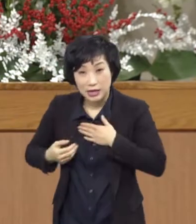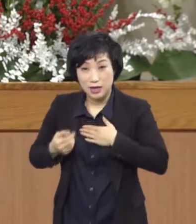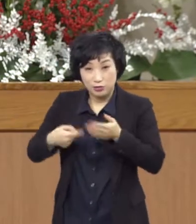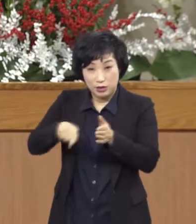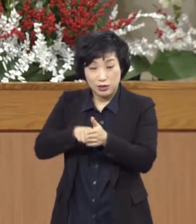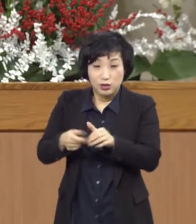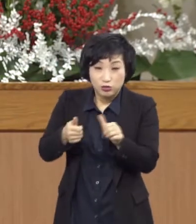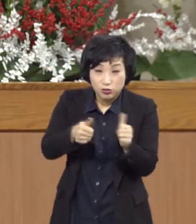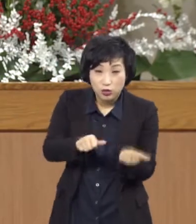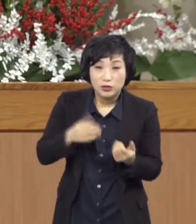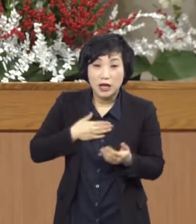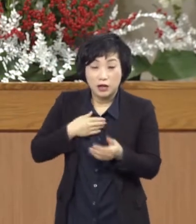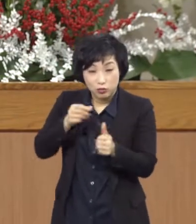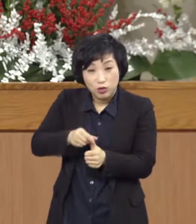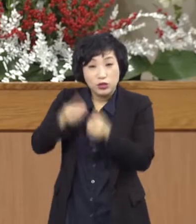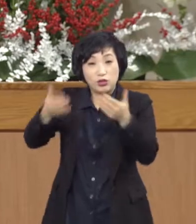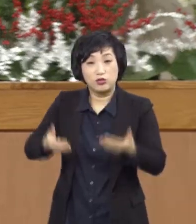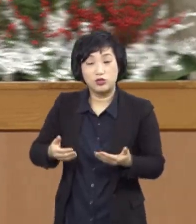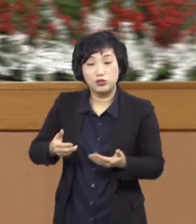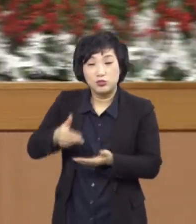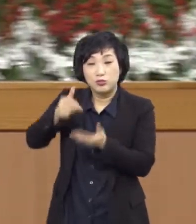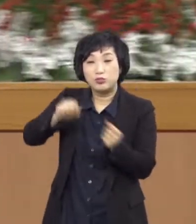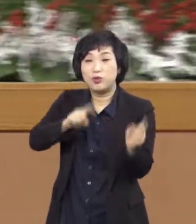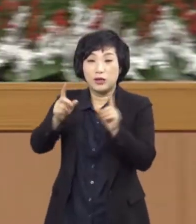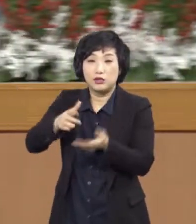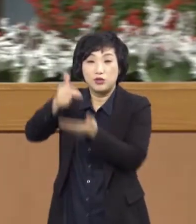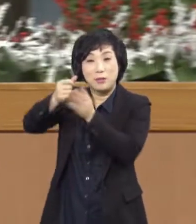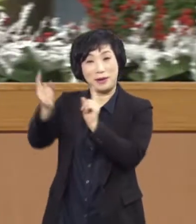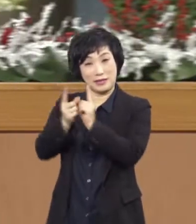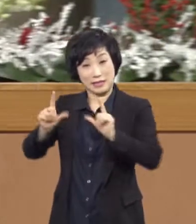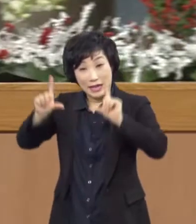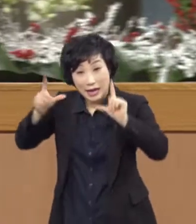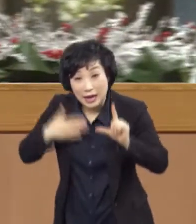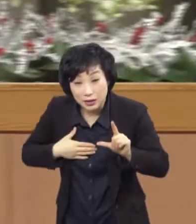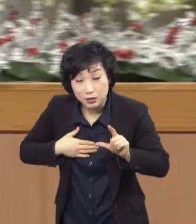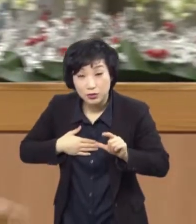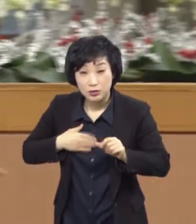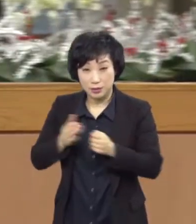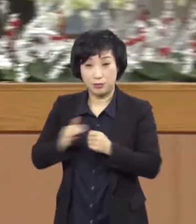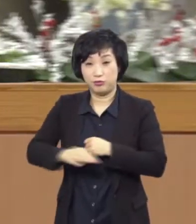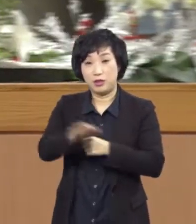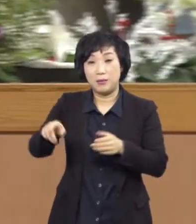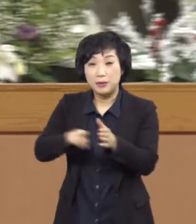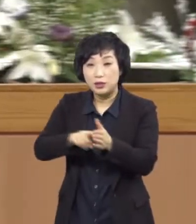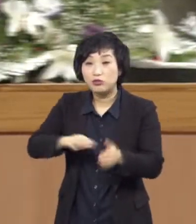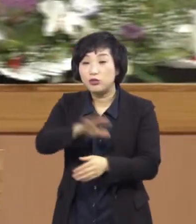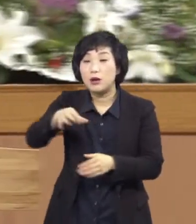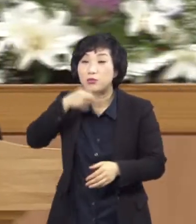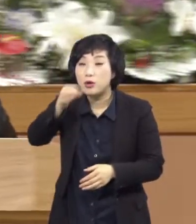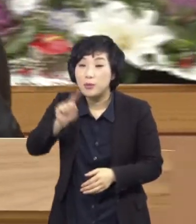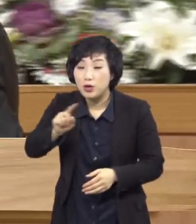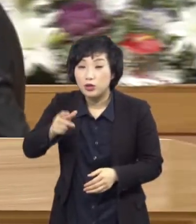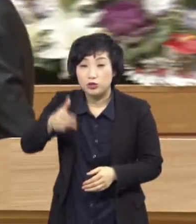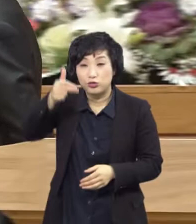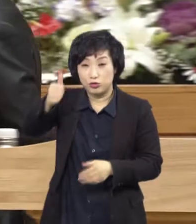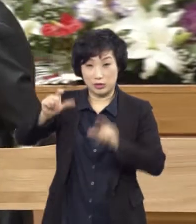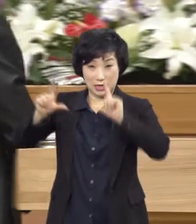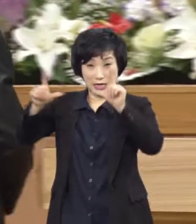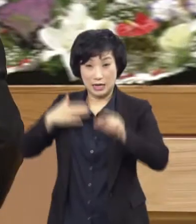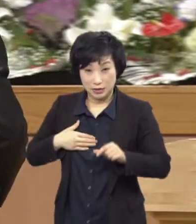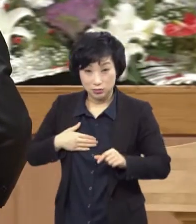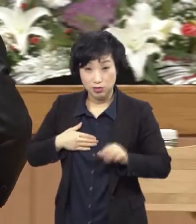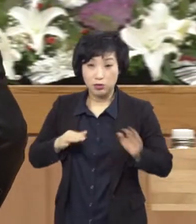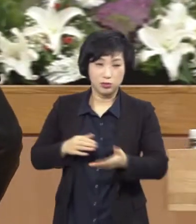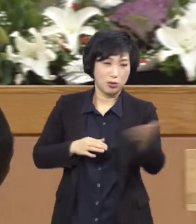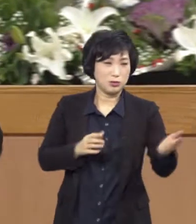살리시고 구원하신 부활의 주님을 뵈러 왔다. 그럼 우린 주일날이라고 해요. 예수 믿는 사람도 일요일날,